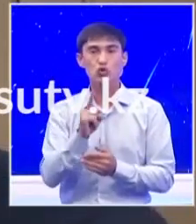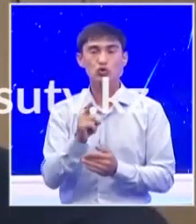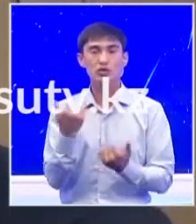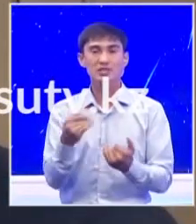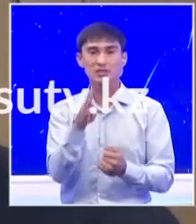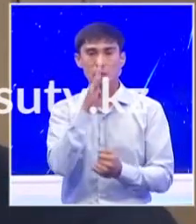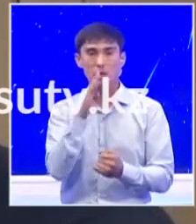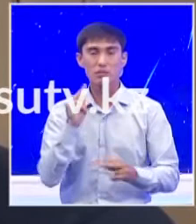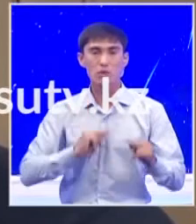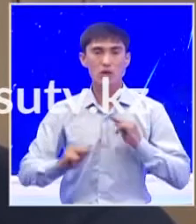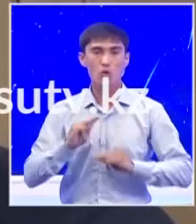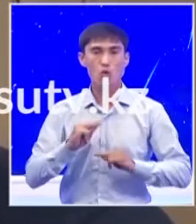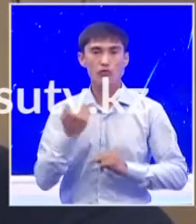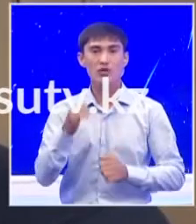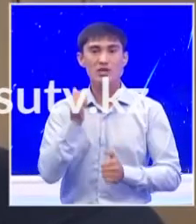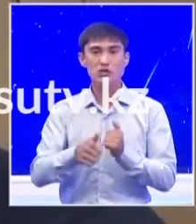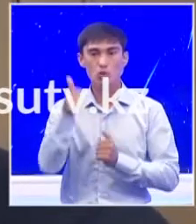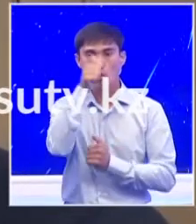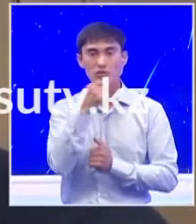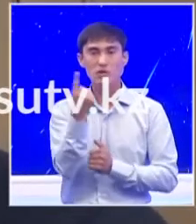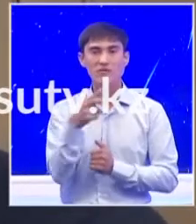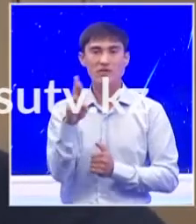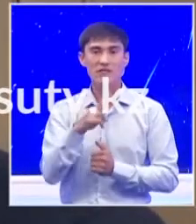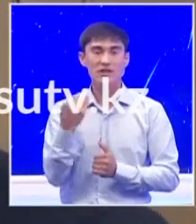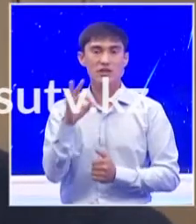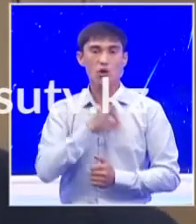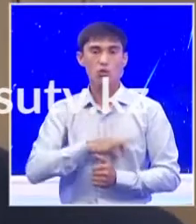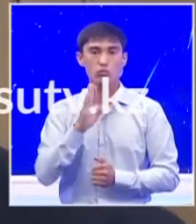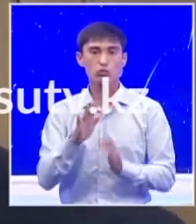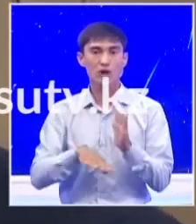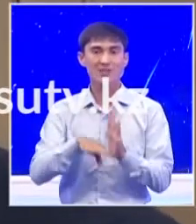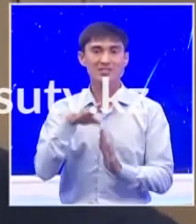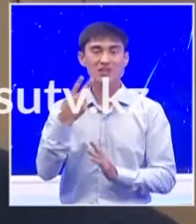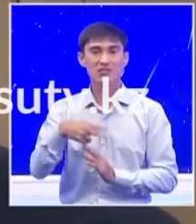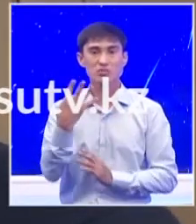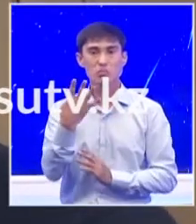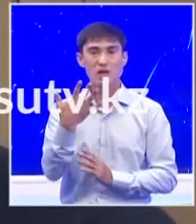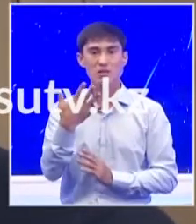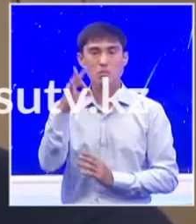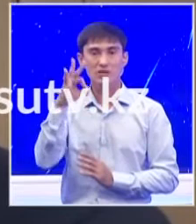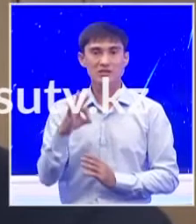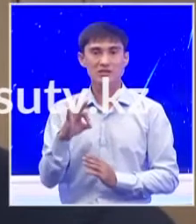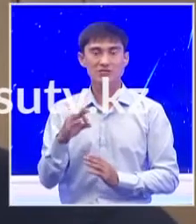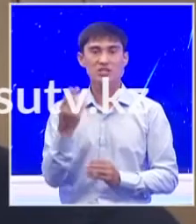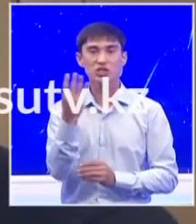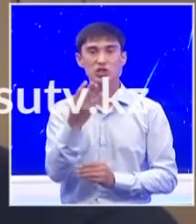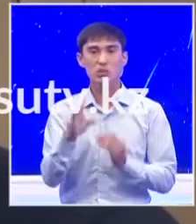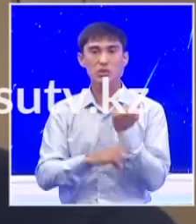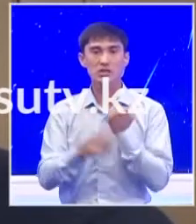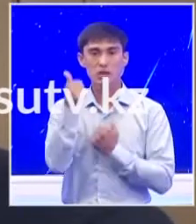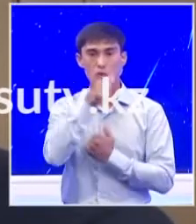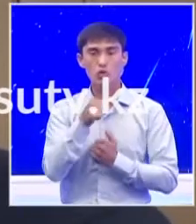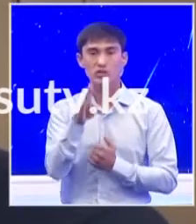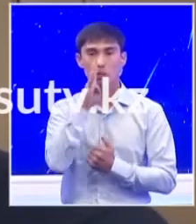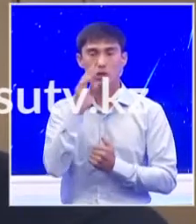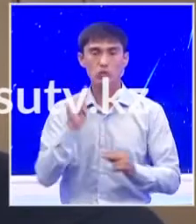касается зарплаты педагогов, то ежегодно с 1 января их доходы будут расти на 25%. За 4 последние года